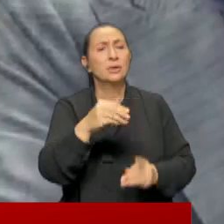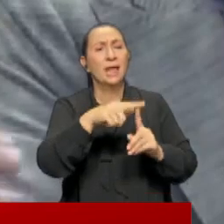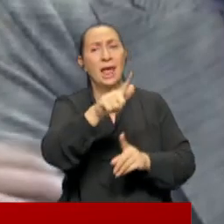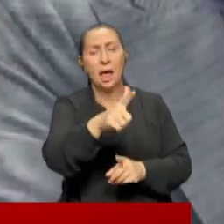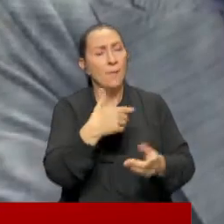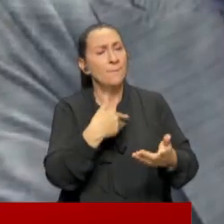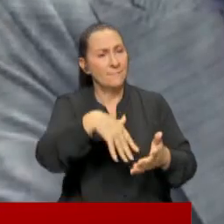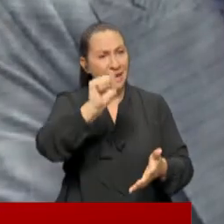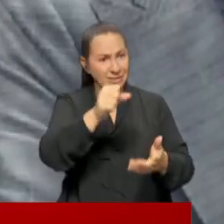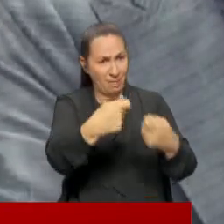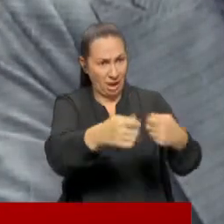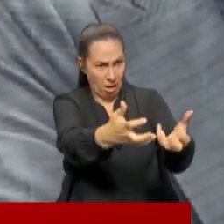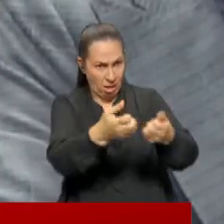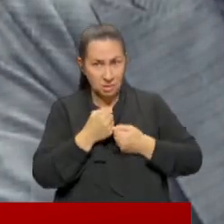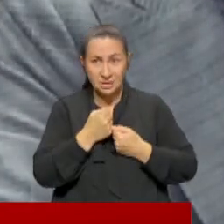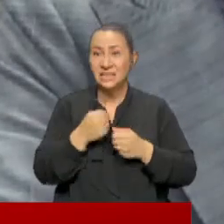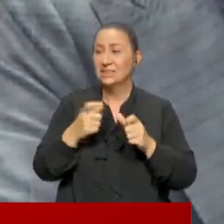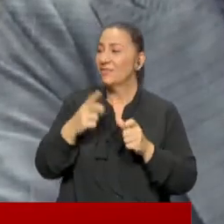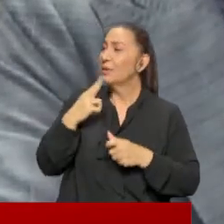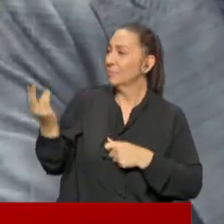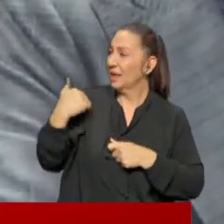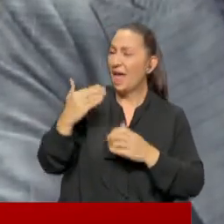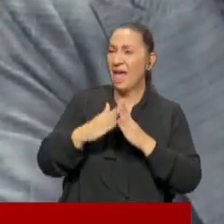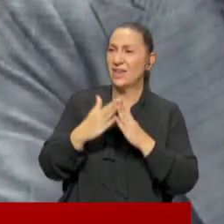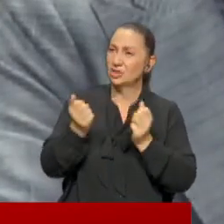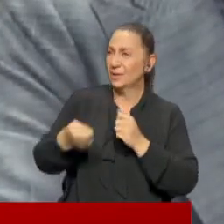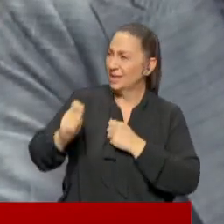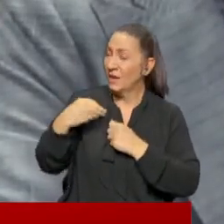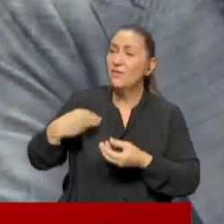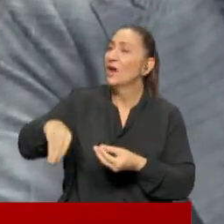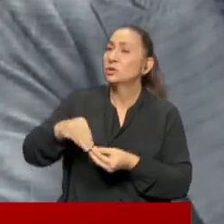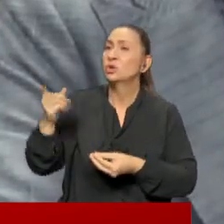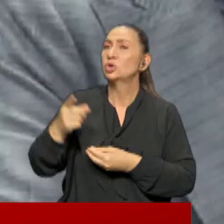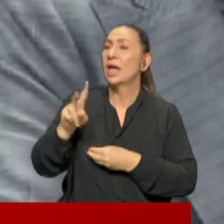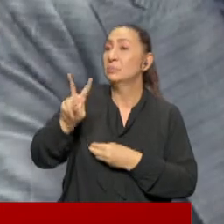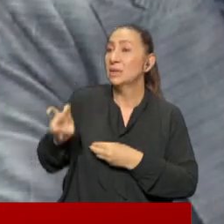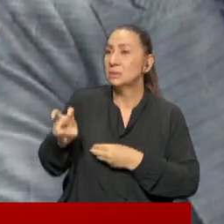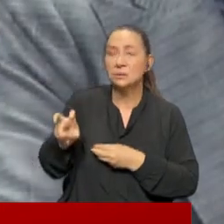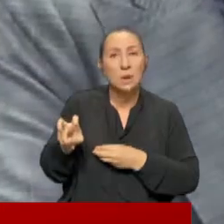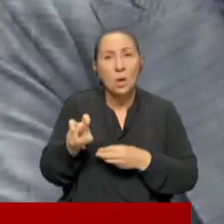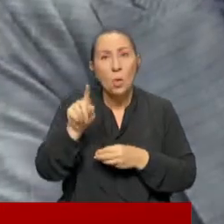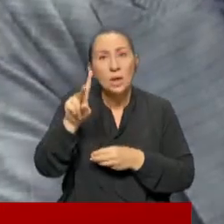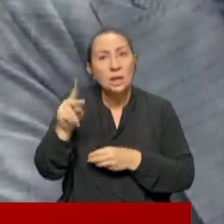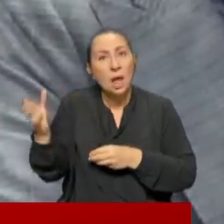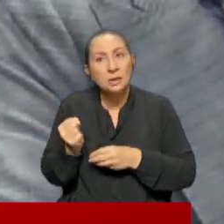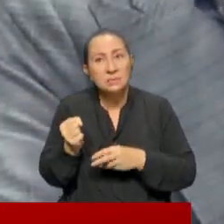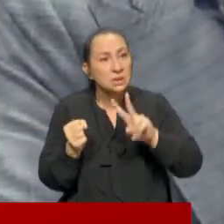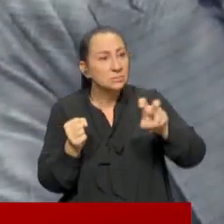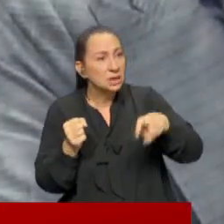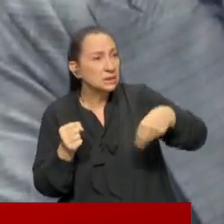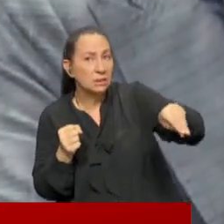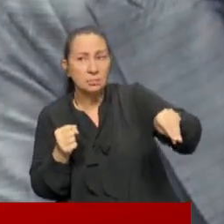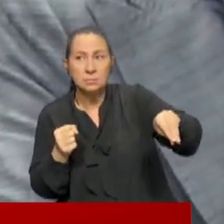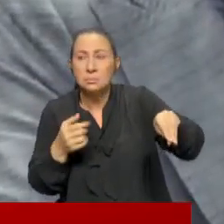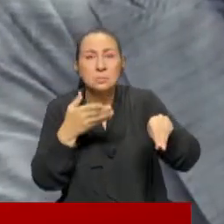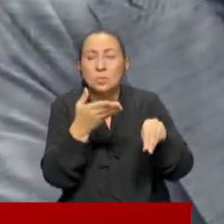TL. Aldım Merkez Bankası'nda. Sevda Hanım bana geldi. Ev alacağım, kredi ver. Faiz %28. 12'den aldım, 28'e